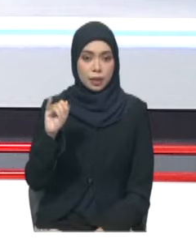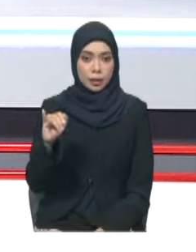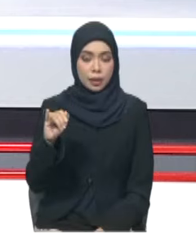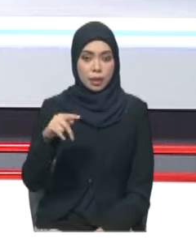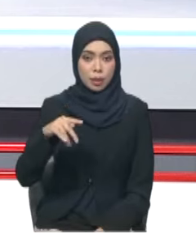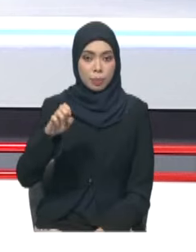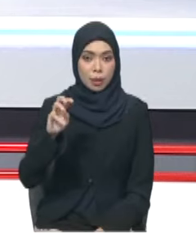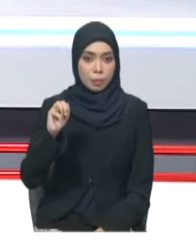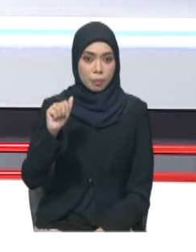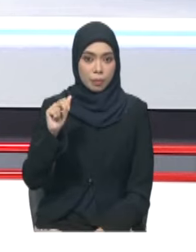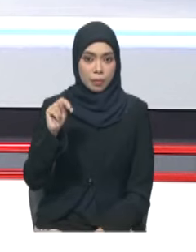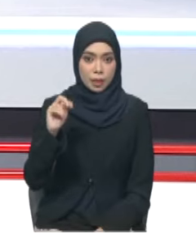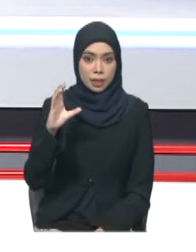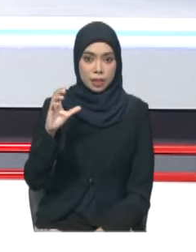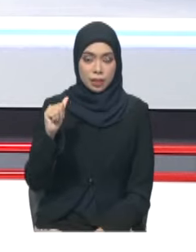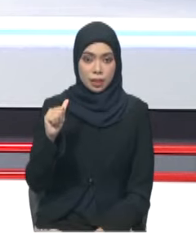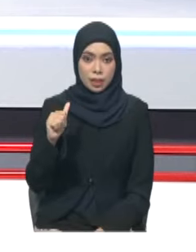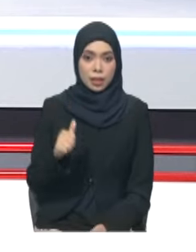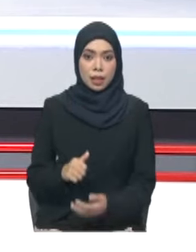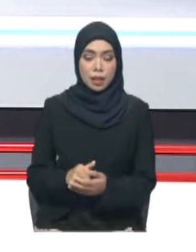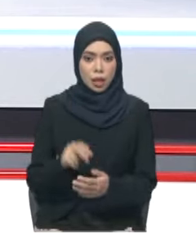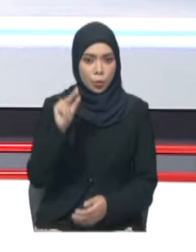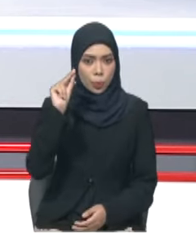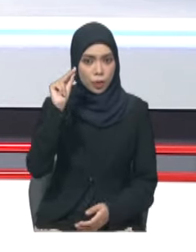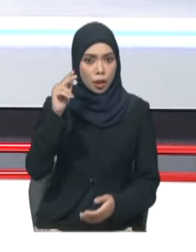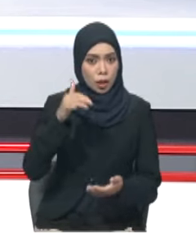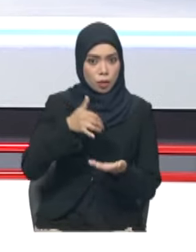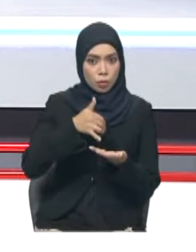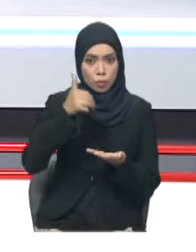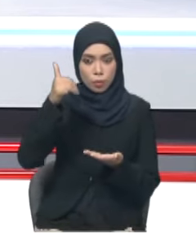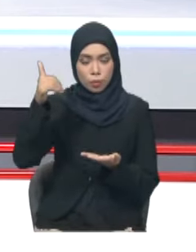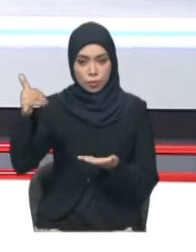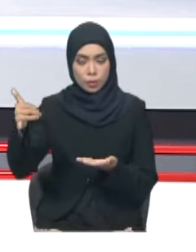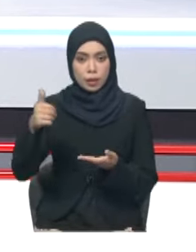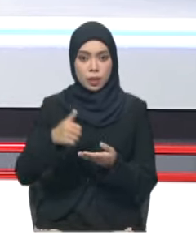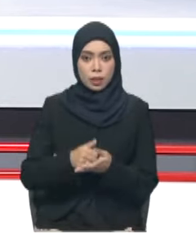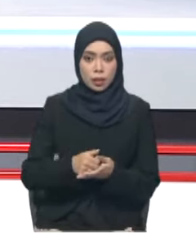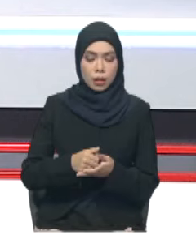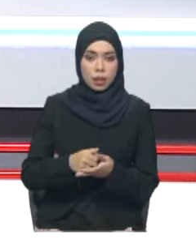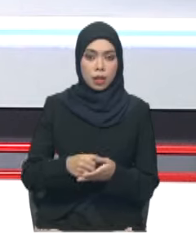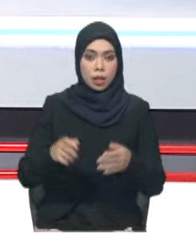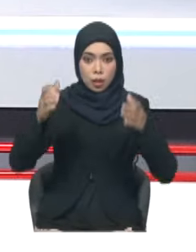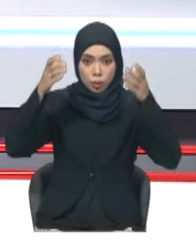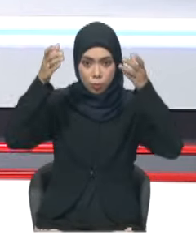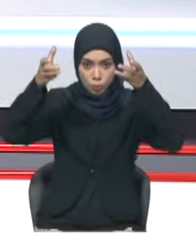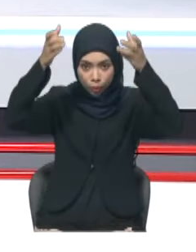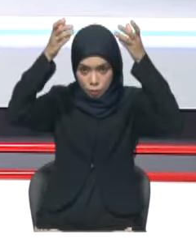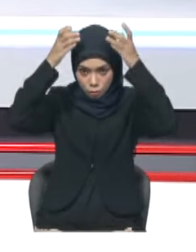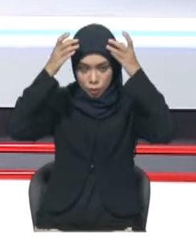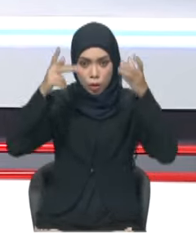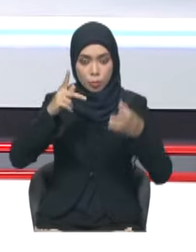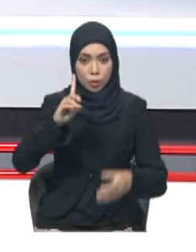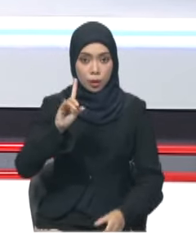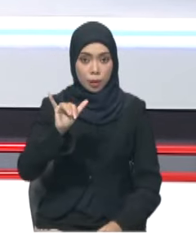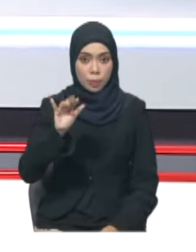Alam akan berangkat menghadiri istiadat pertabalan Kebawah Duli Yang Maha Mulia Seri Paduka Baginda Yang